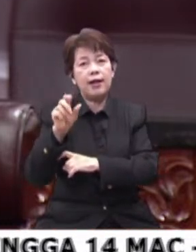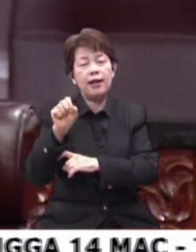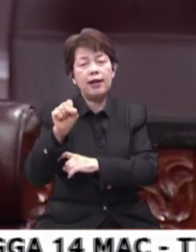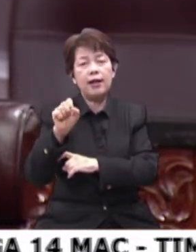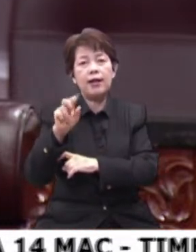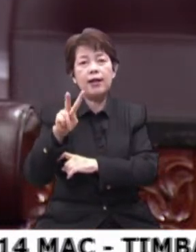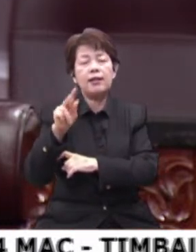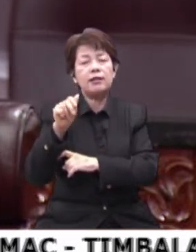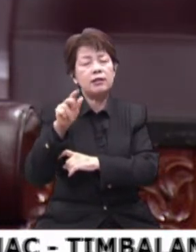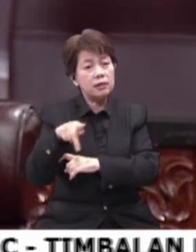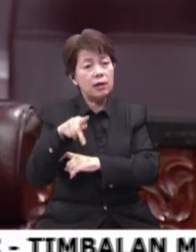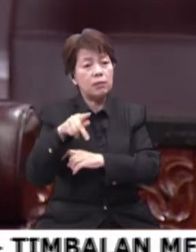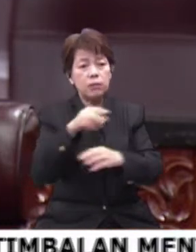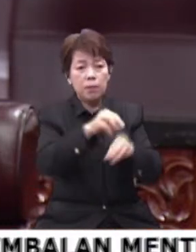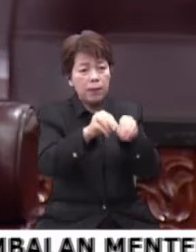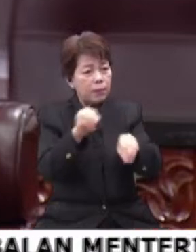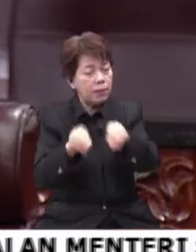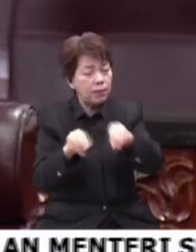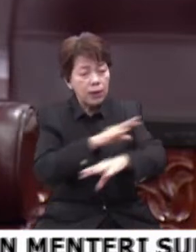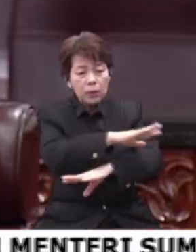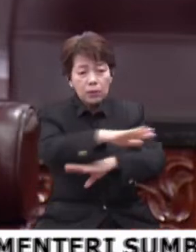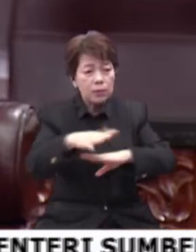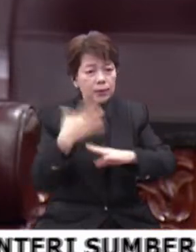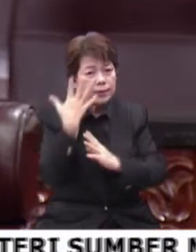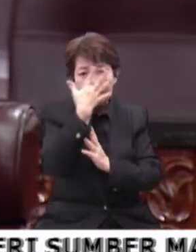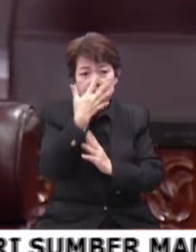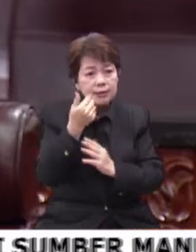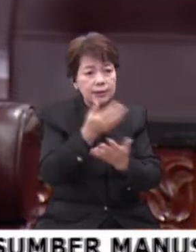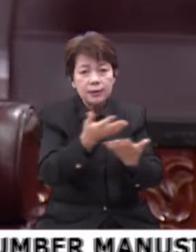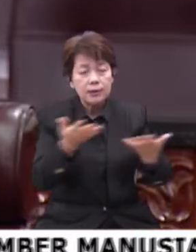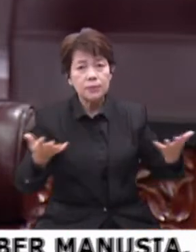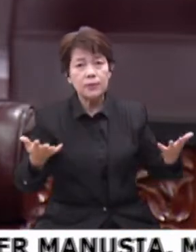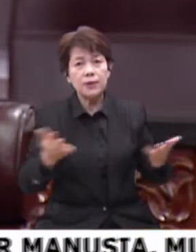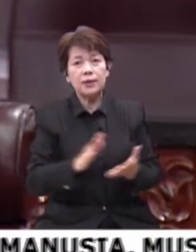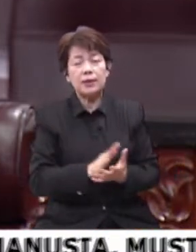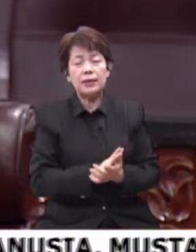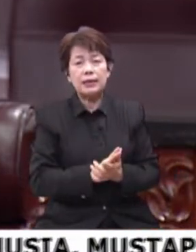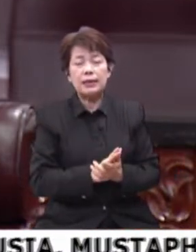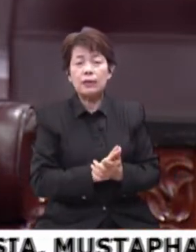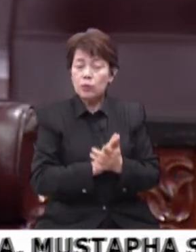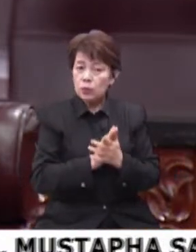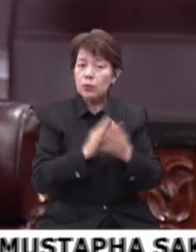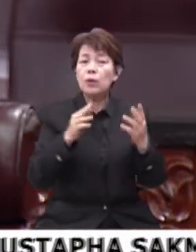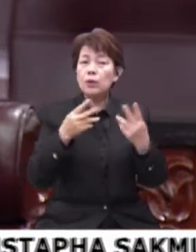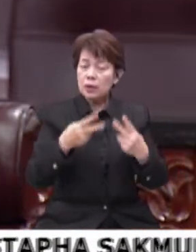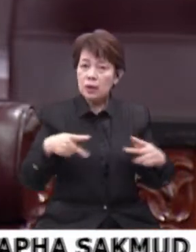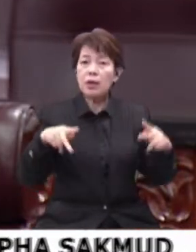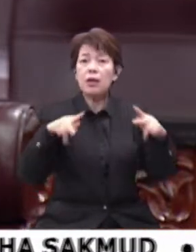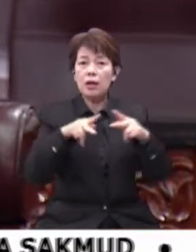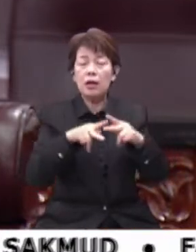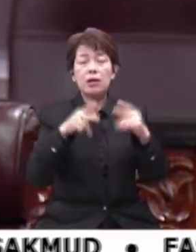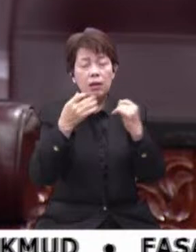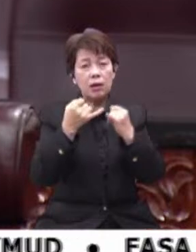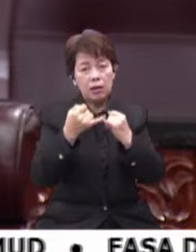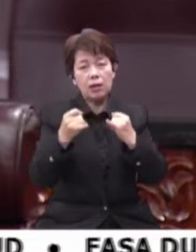tengok kalau sebuah landscape ini hanya seolah-olah penambahan ataupun nilai yang paling akhir sekali cuma dalam case